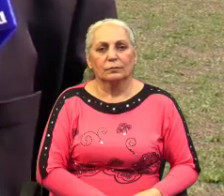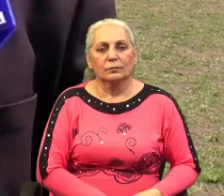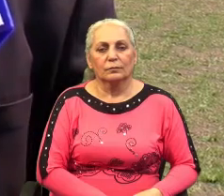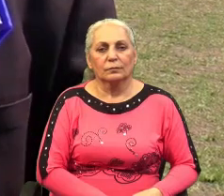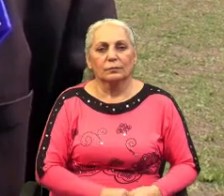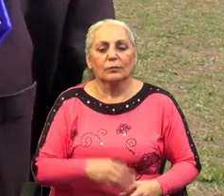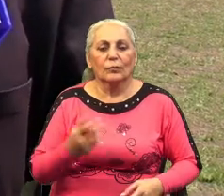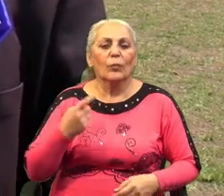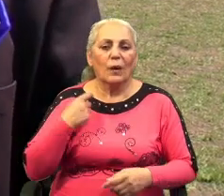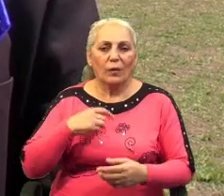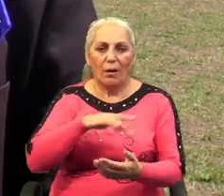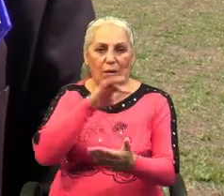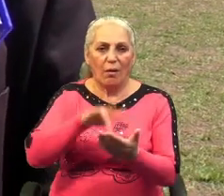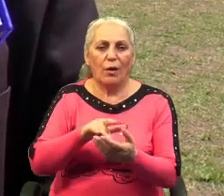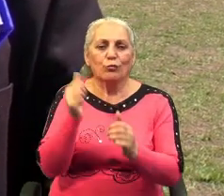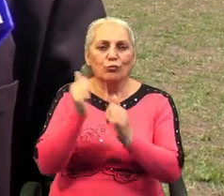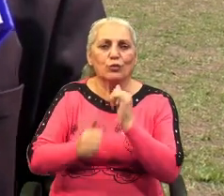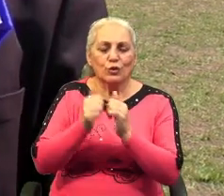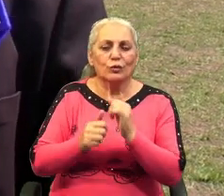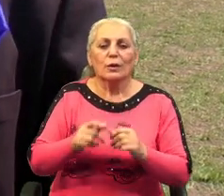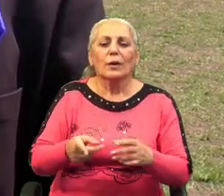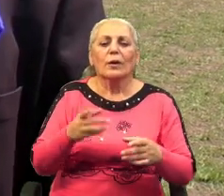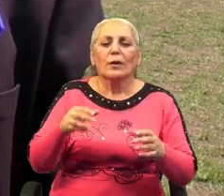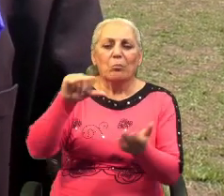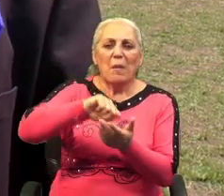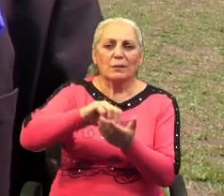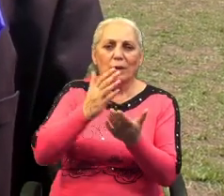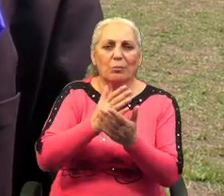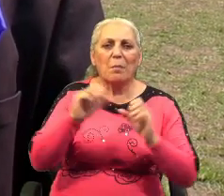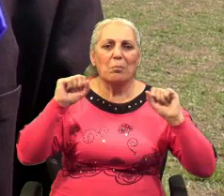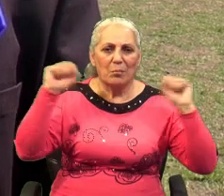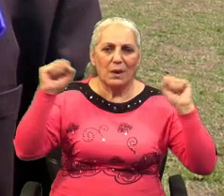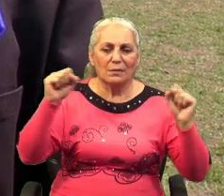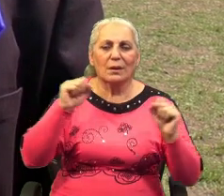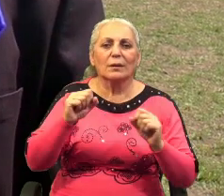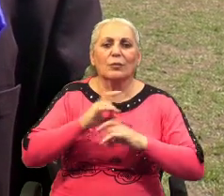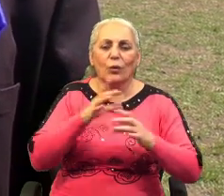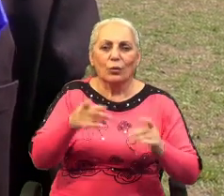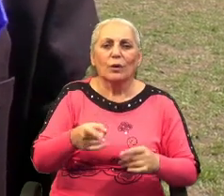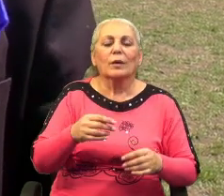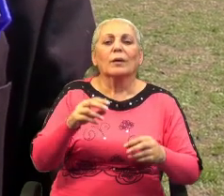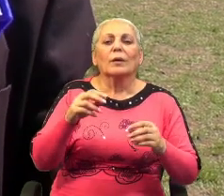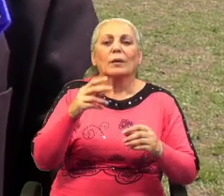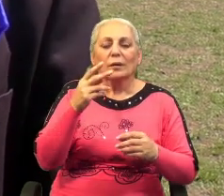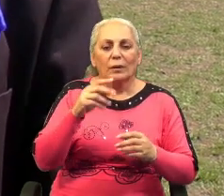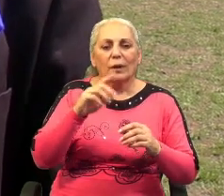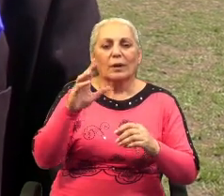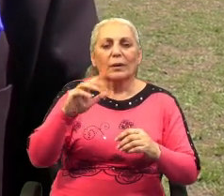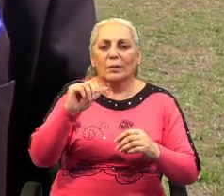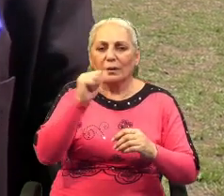Ասեմ, որ Վանաձոր քաղաքը միշտ էլ հավուր պատշաճի է մասնակցում մարզական փառատոնին, ստուգատեսին,